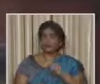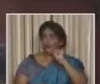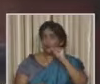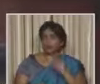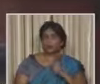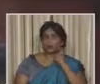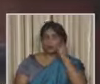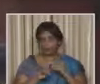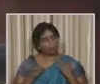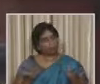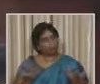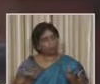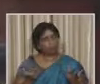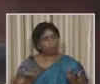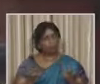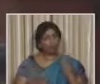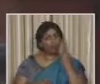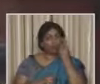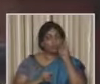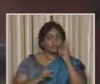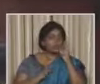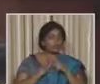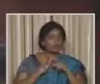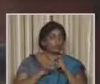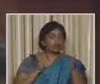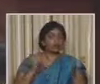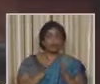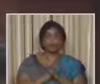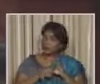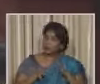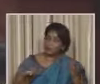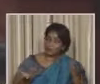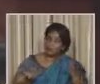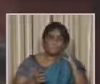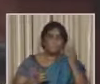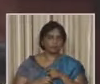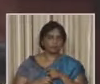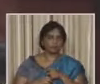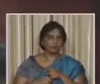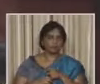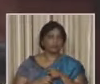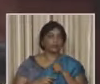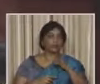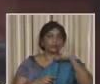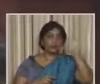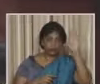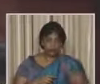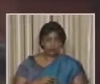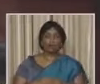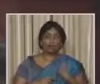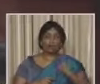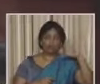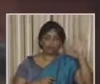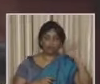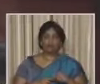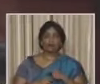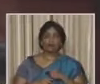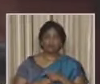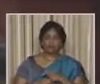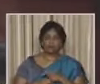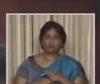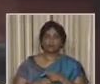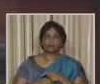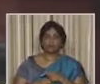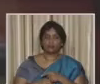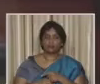உளவு பிரிவுக்கும் அவருக்கும் இடையில் இருக்கும் தொடர்பின் விளைவாகவோ அல்ல. நான் கண்டேன் அவரை வரவழைத்து பிடித்துக் கொண்டதாக, அவரை